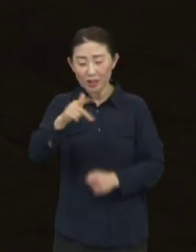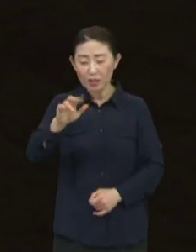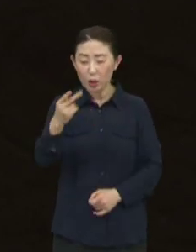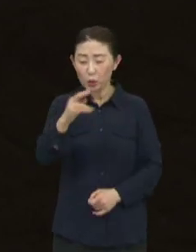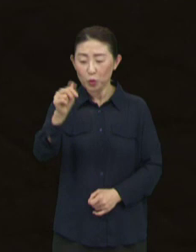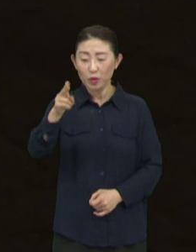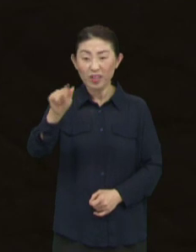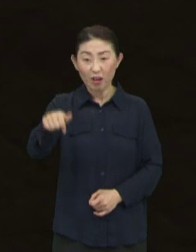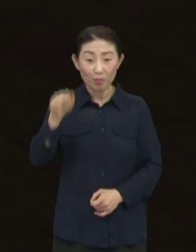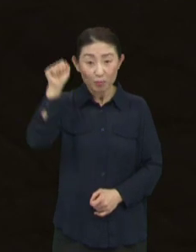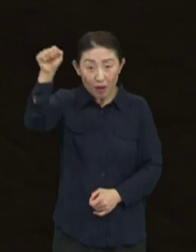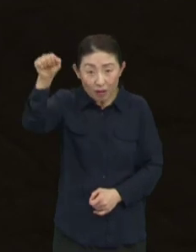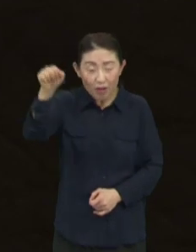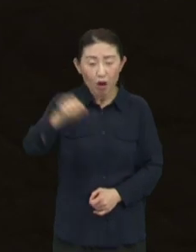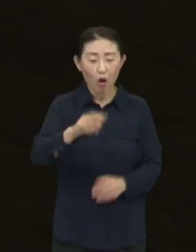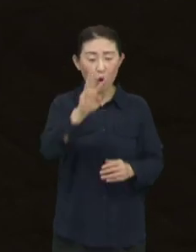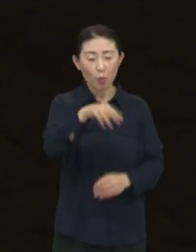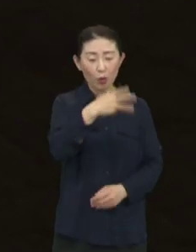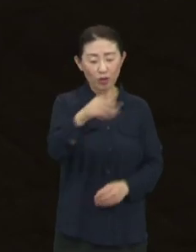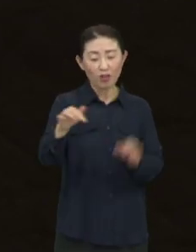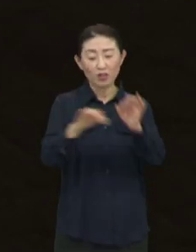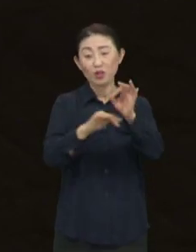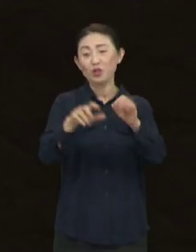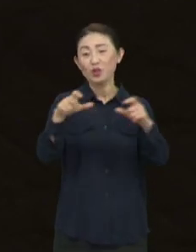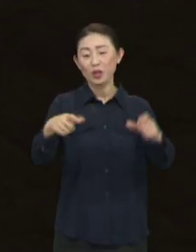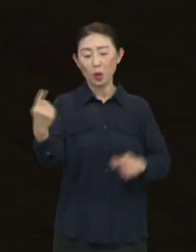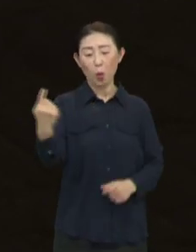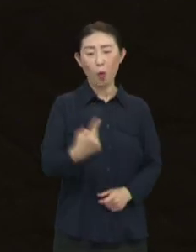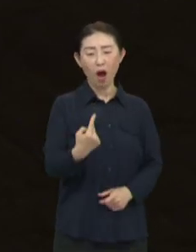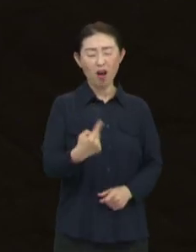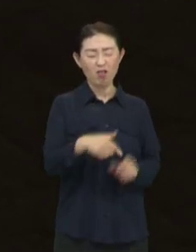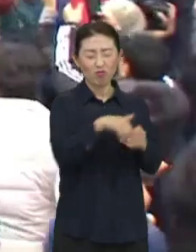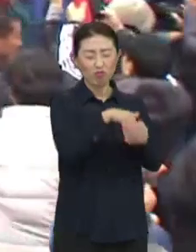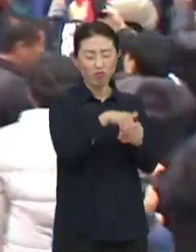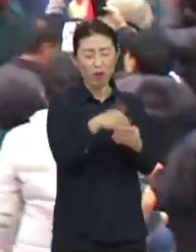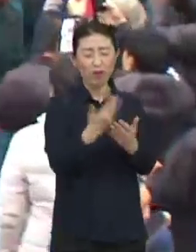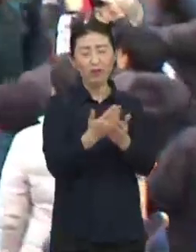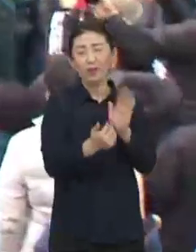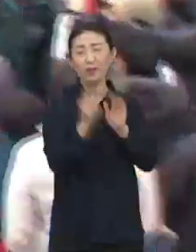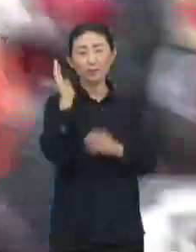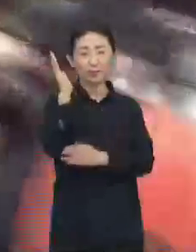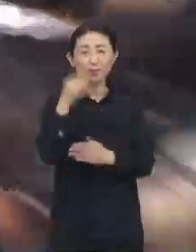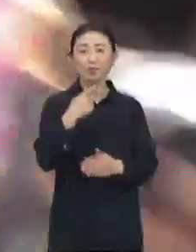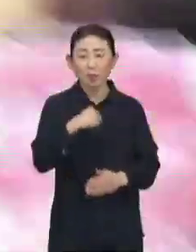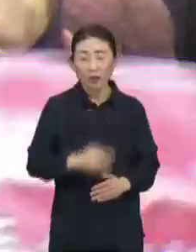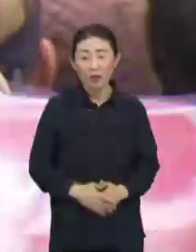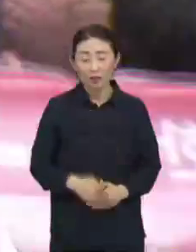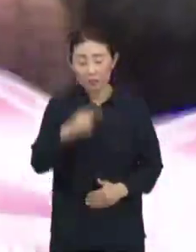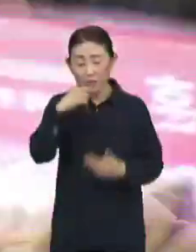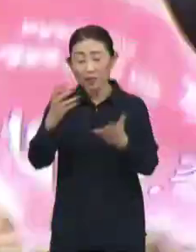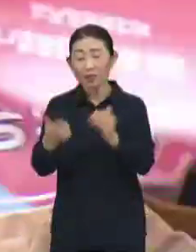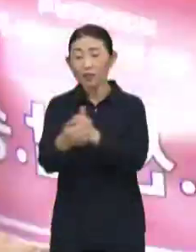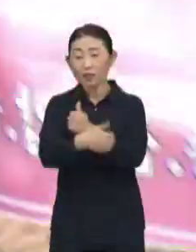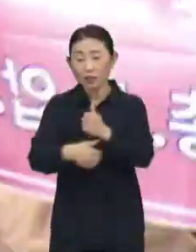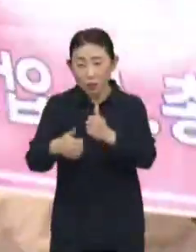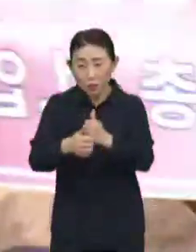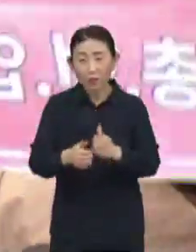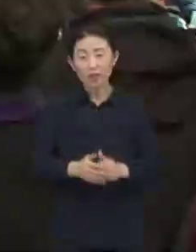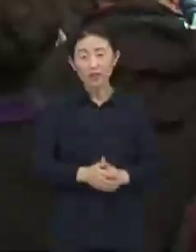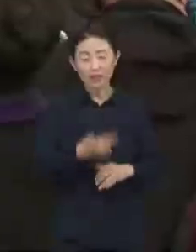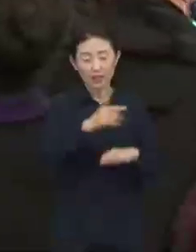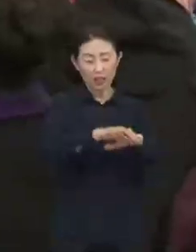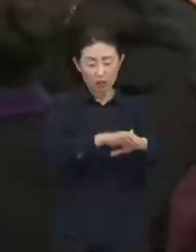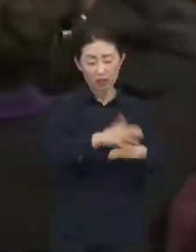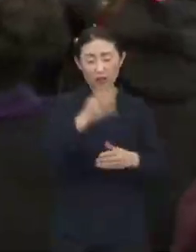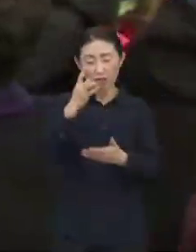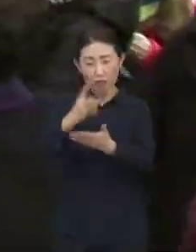장동혁 사무총장의 지역구인 보령 서천에서도 지지를 호소했습니다. 국민의힘 지도부는 금강벨트 중심부인